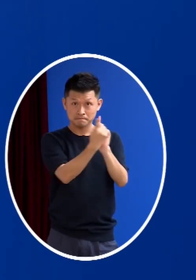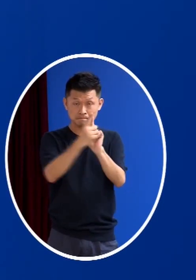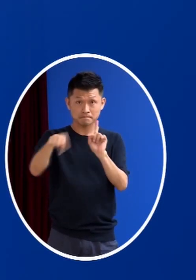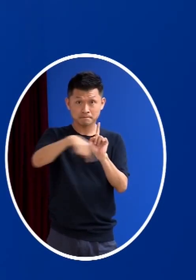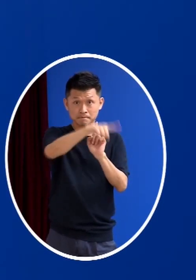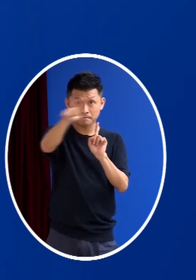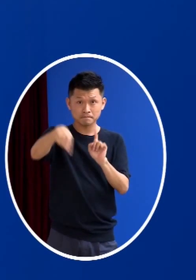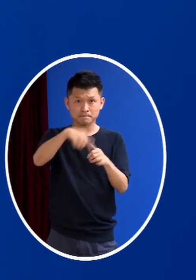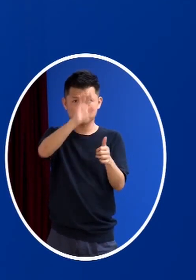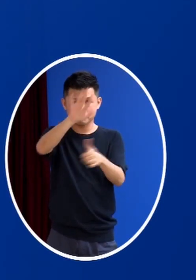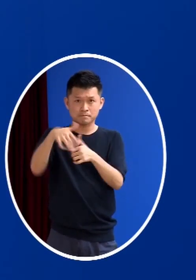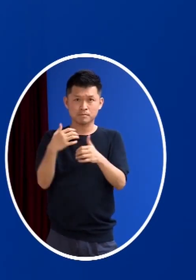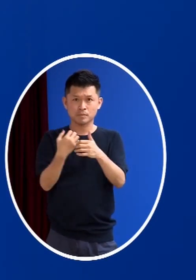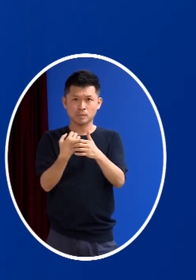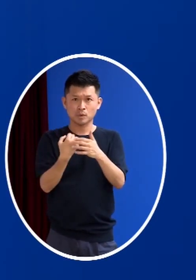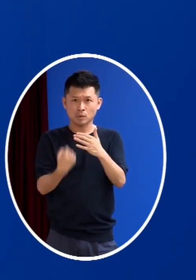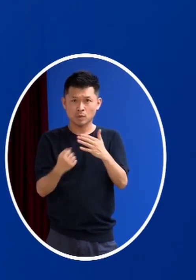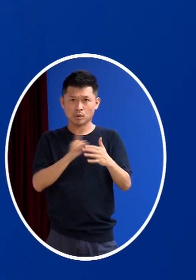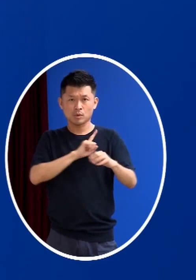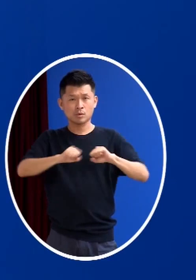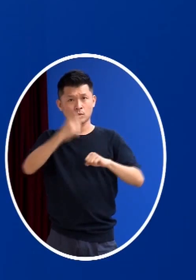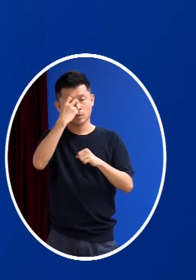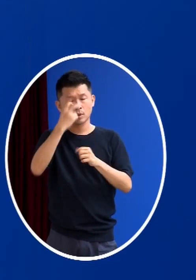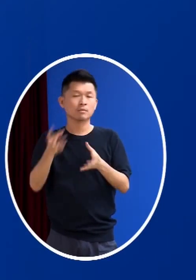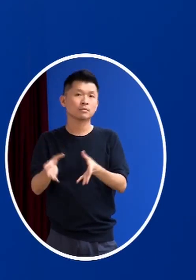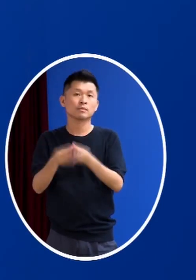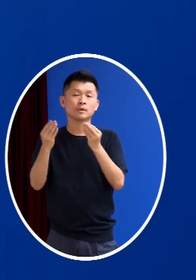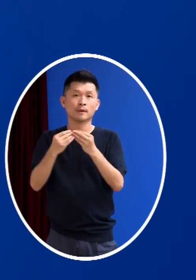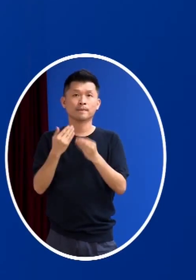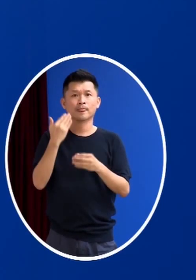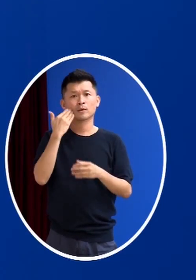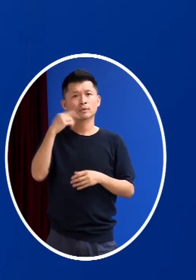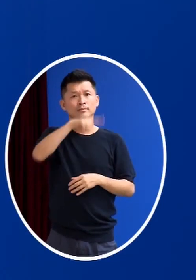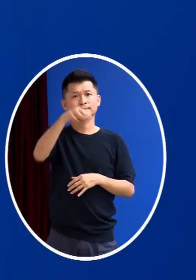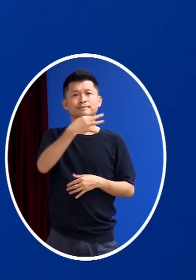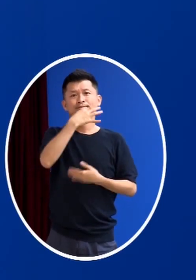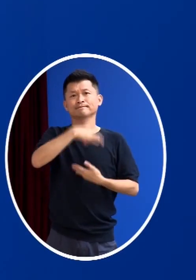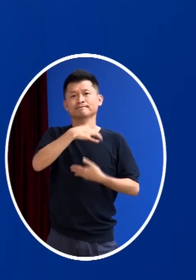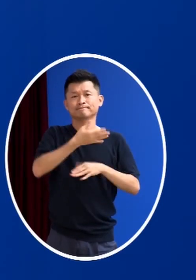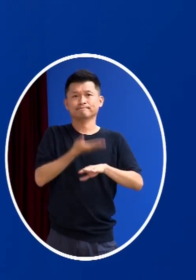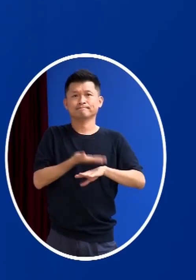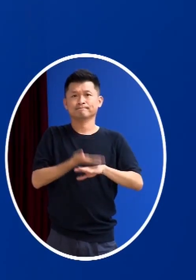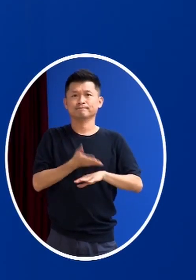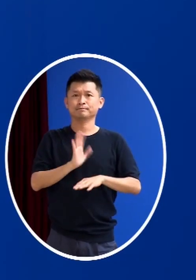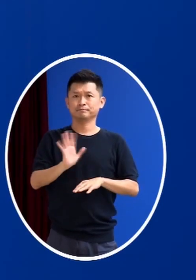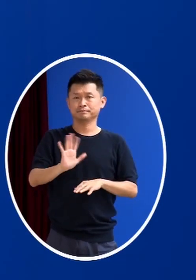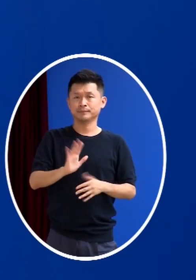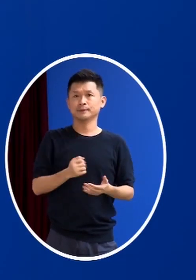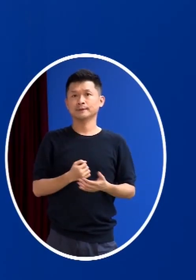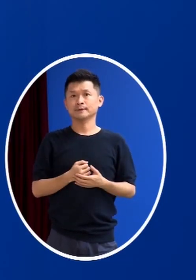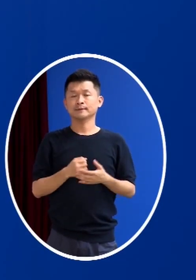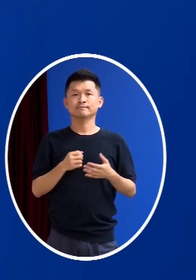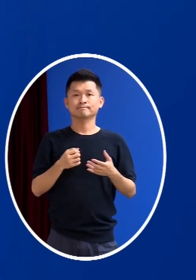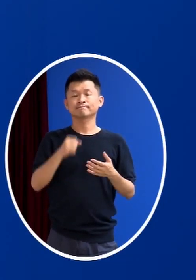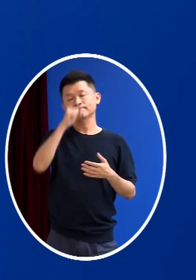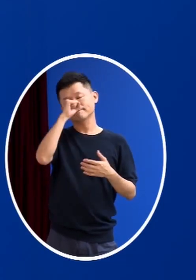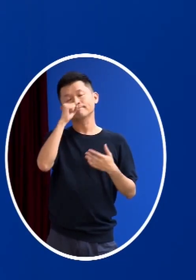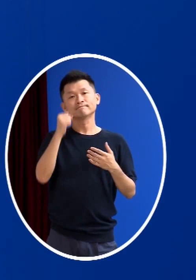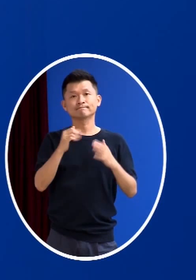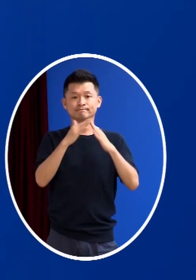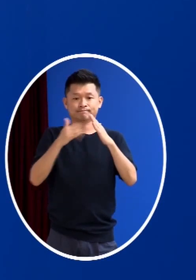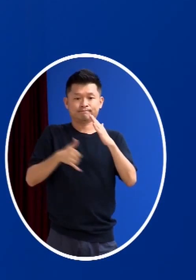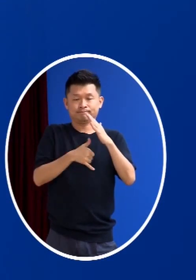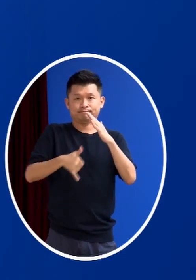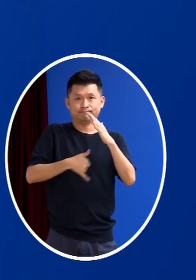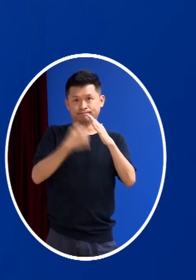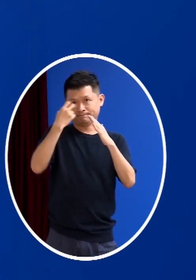个处理啊，不过如果说大家如果不放心的话，那当然自主健康管理是一个必要的一个可以做的一件事情啊，